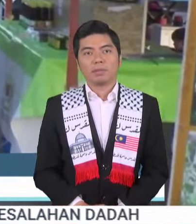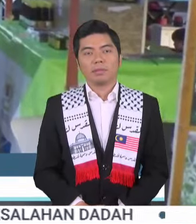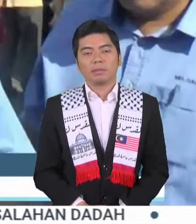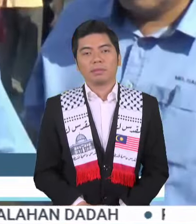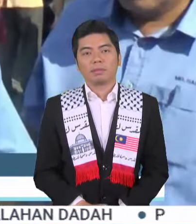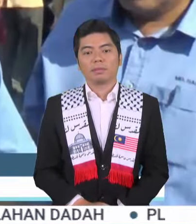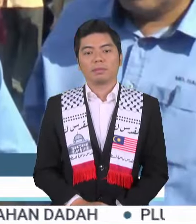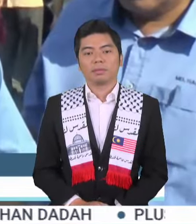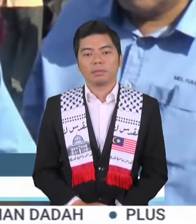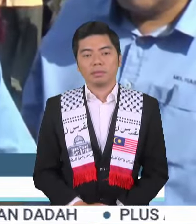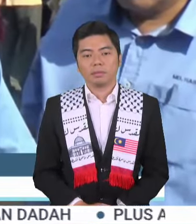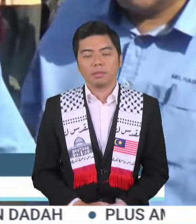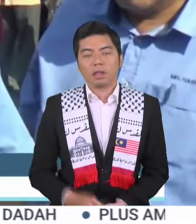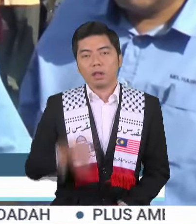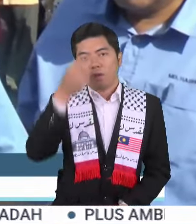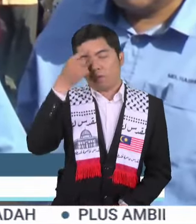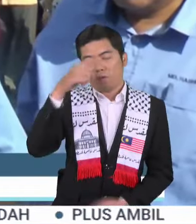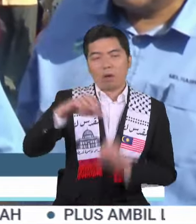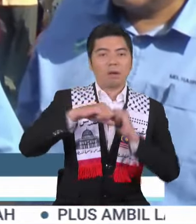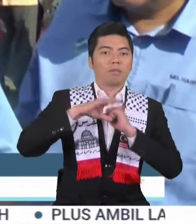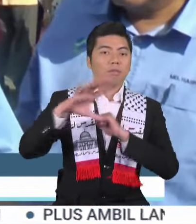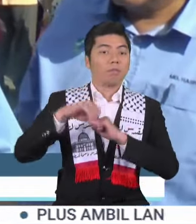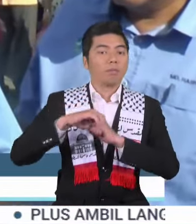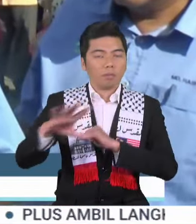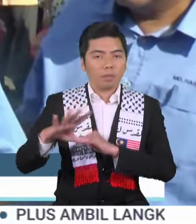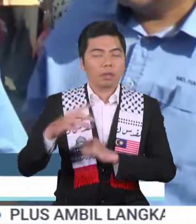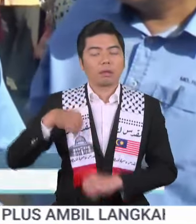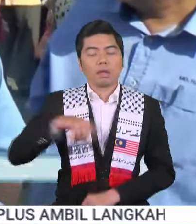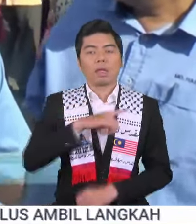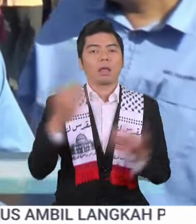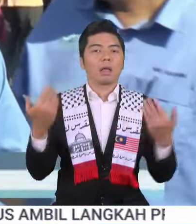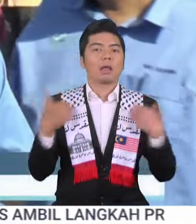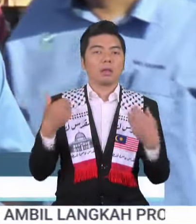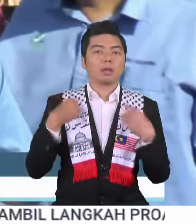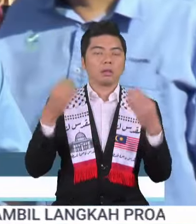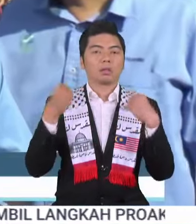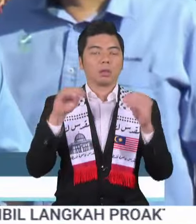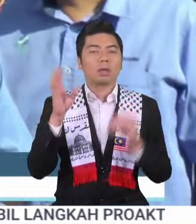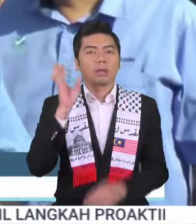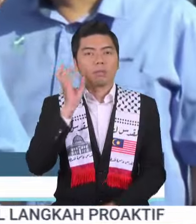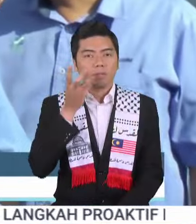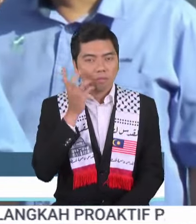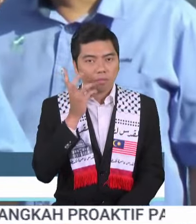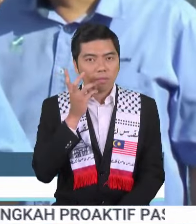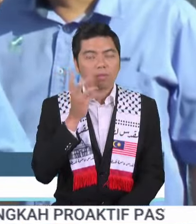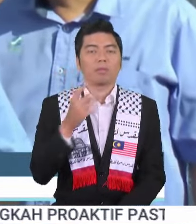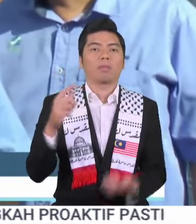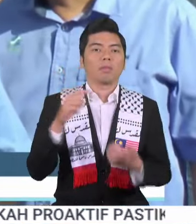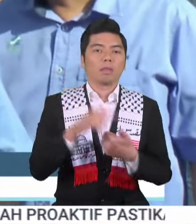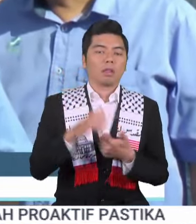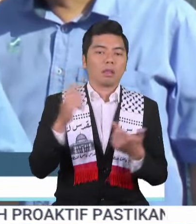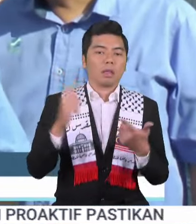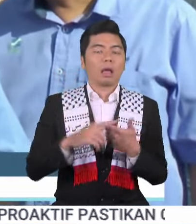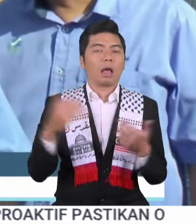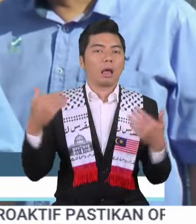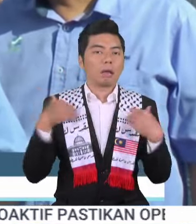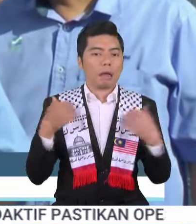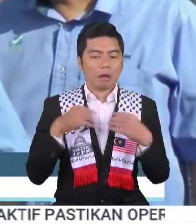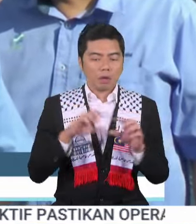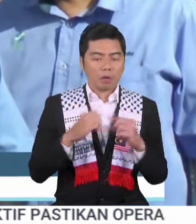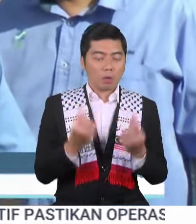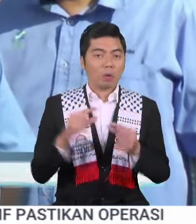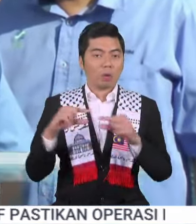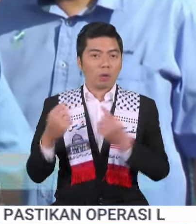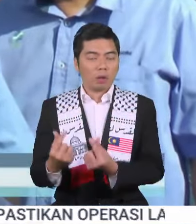mlimau untuk promosi kita ada jualan beras ya kemudian kita ada combo Madani dulu kita